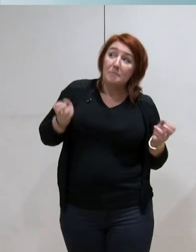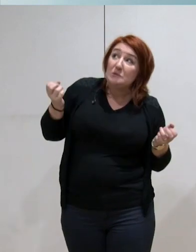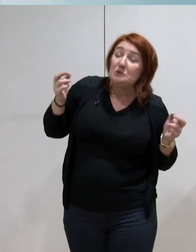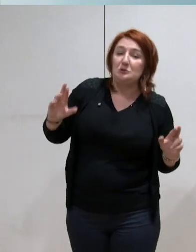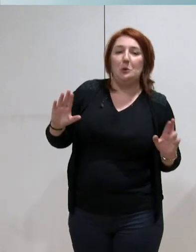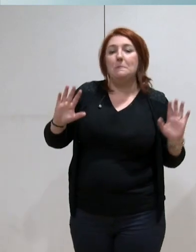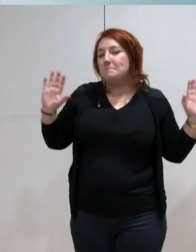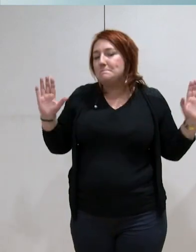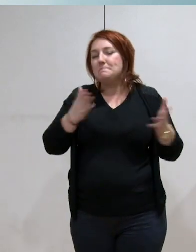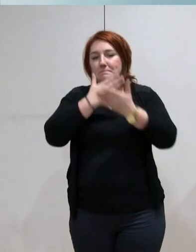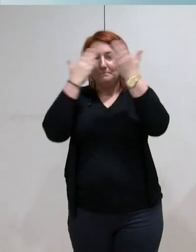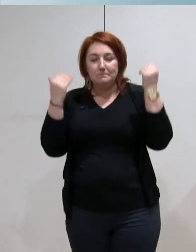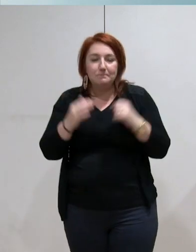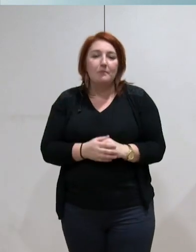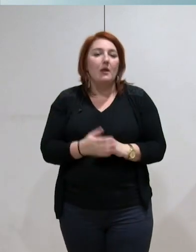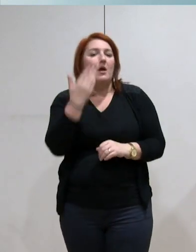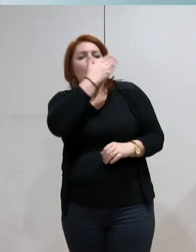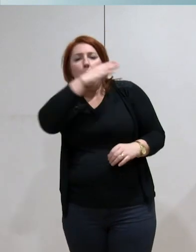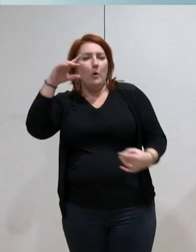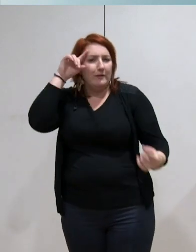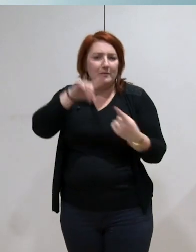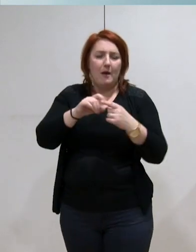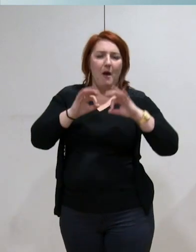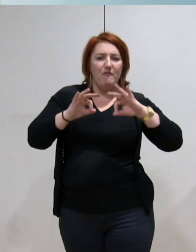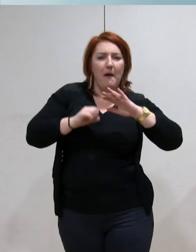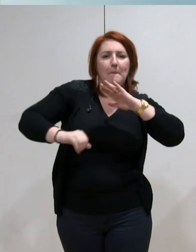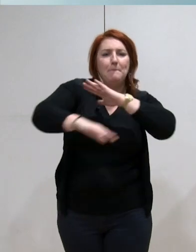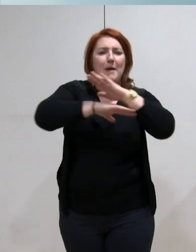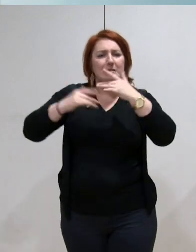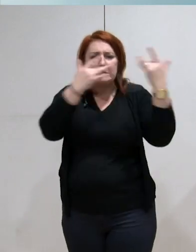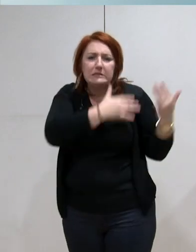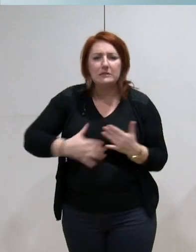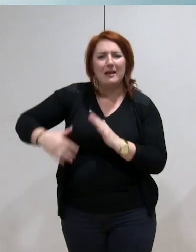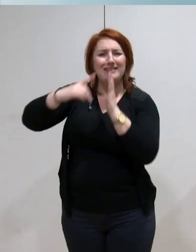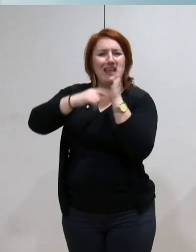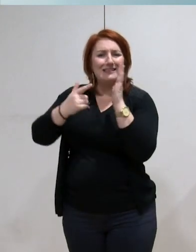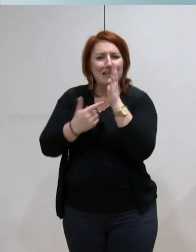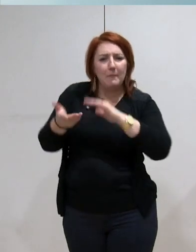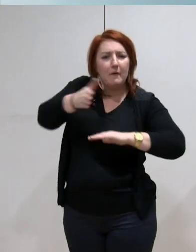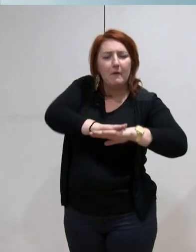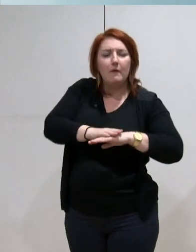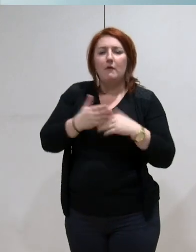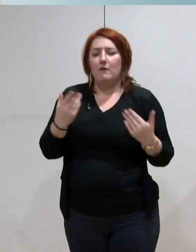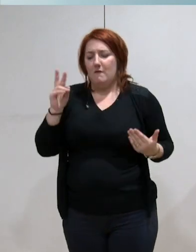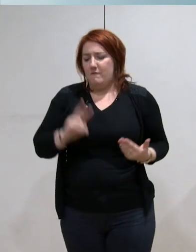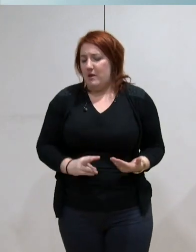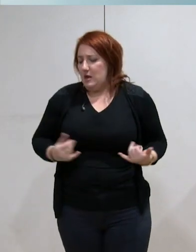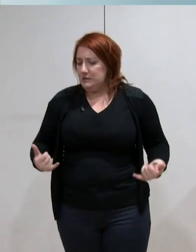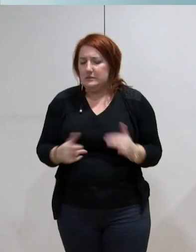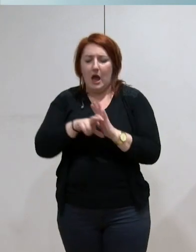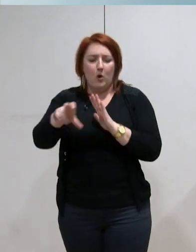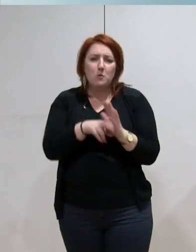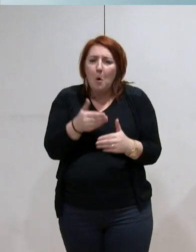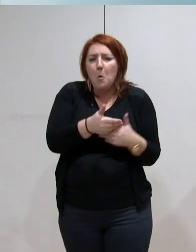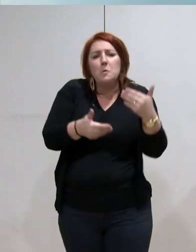est-il des bases taxables on construit encore beaucoup de logements agronomes notamment dans nos